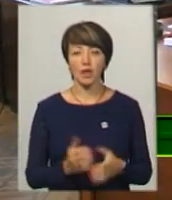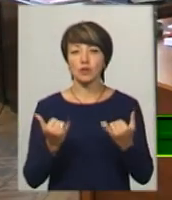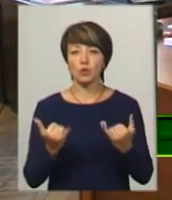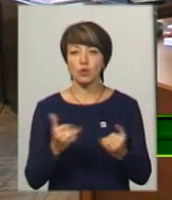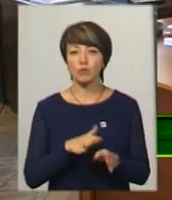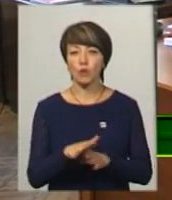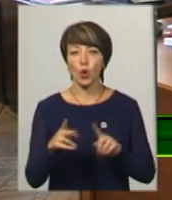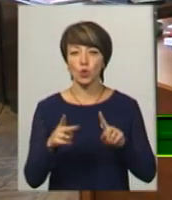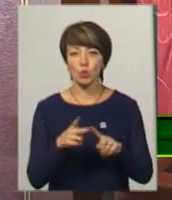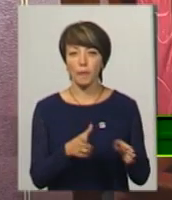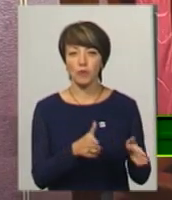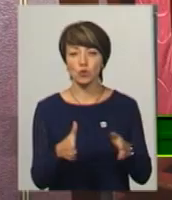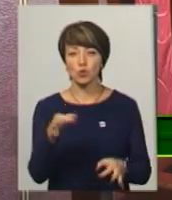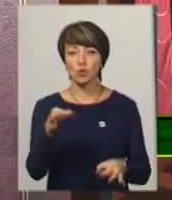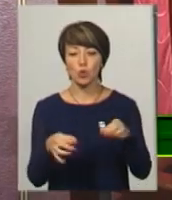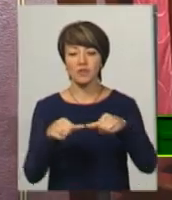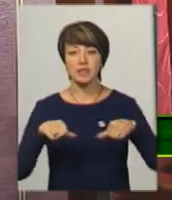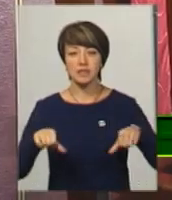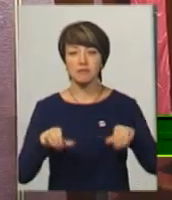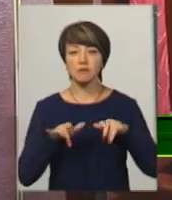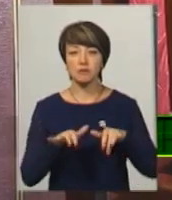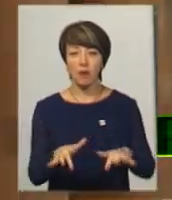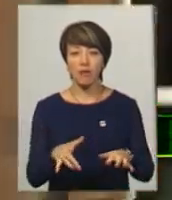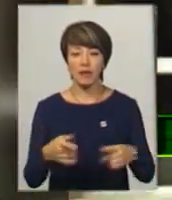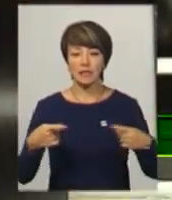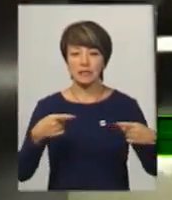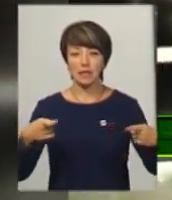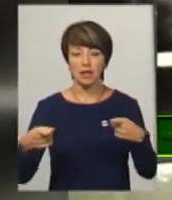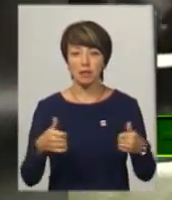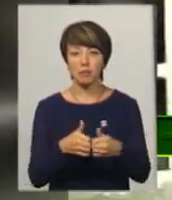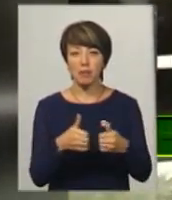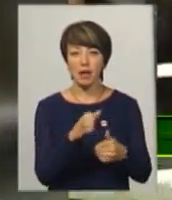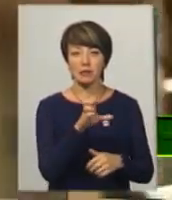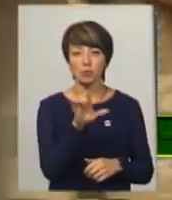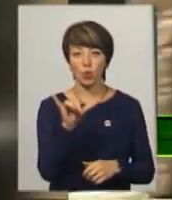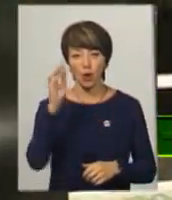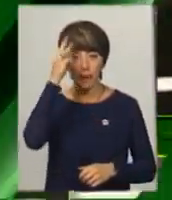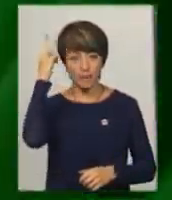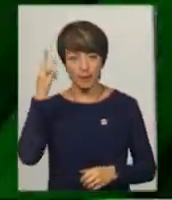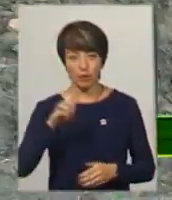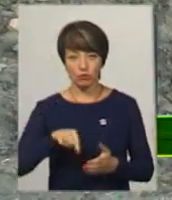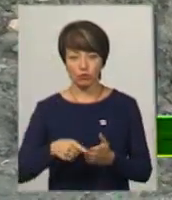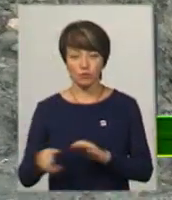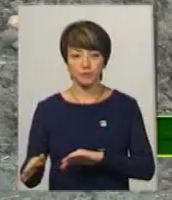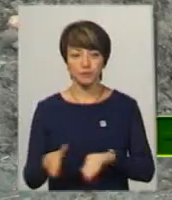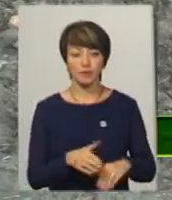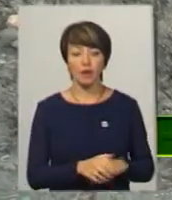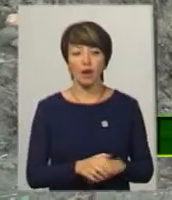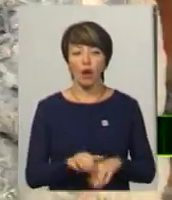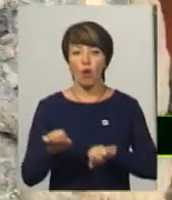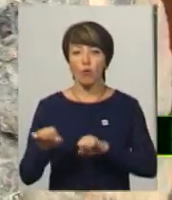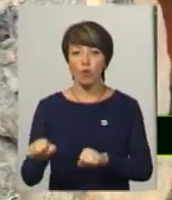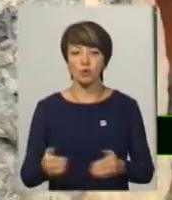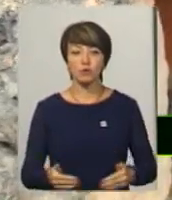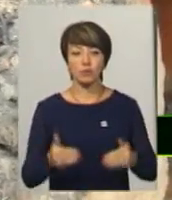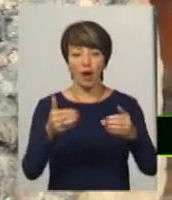Сьогодні відбулося друге підготовче судове засідання у справі стрілянини біля управління СБУ Хмельниччини. Оборона споруда